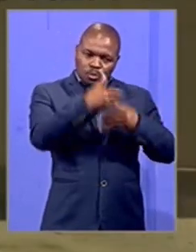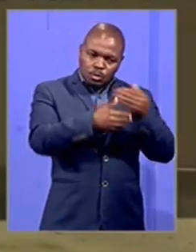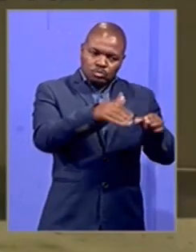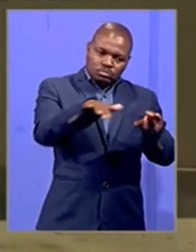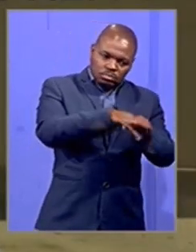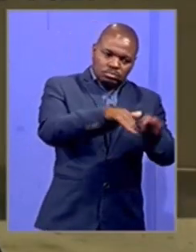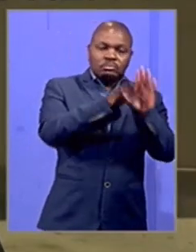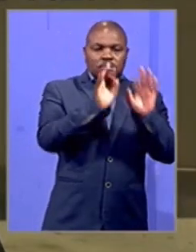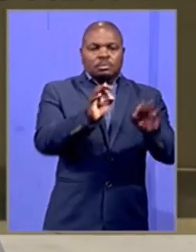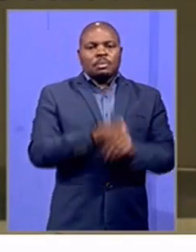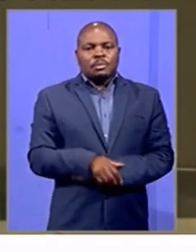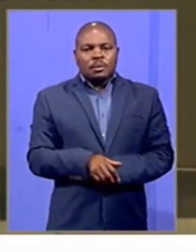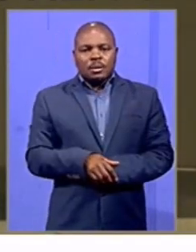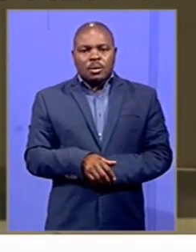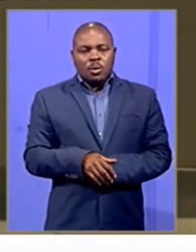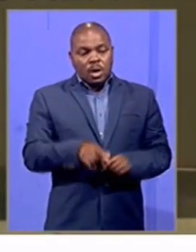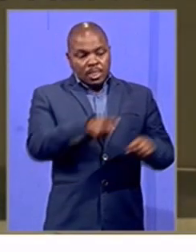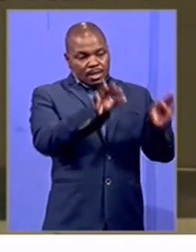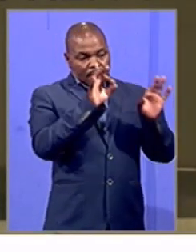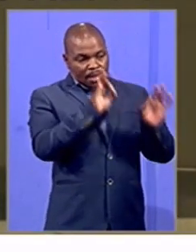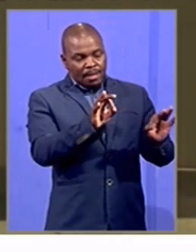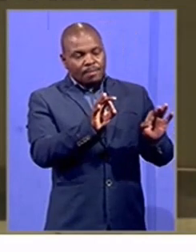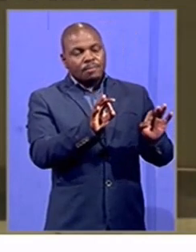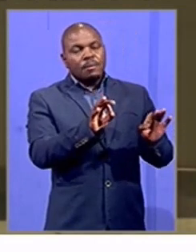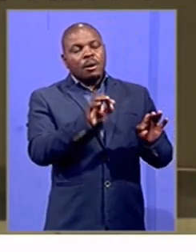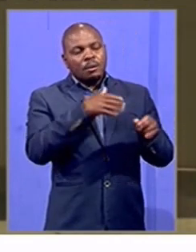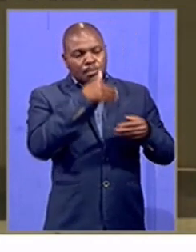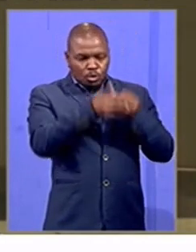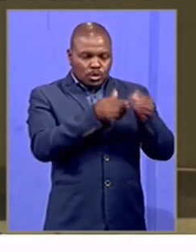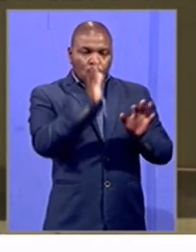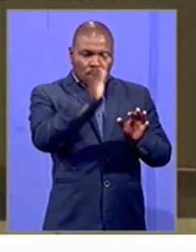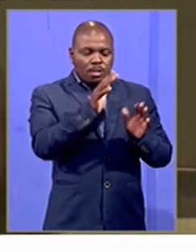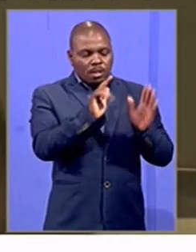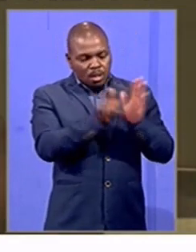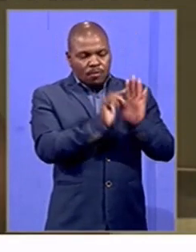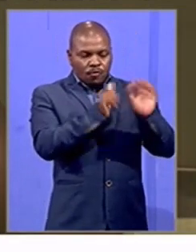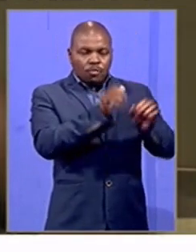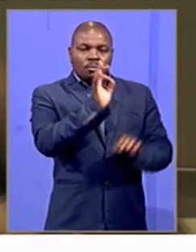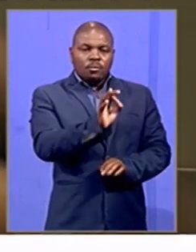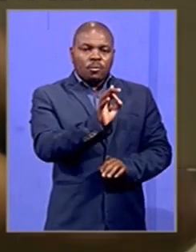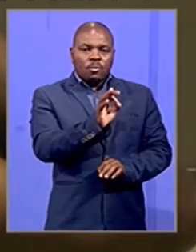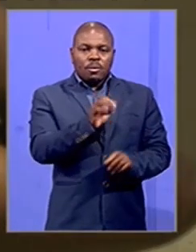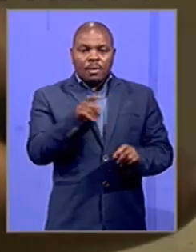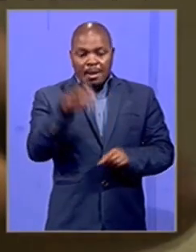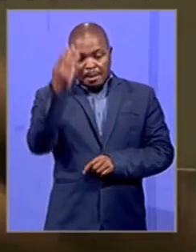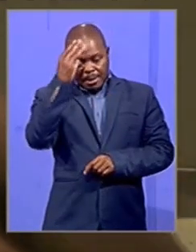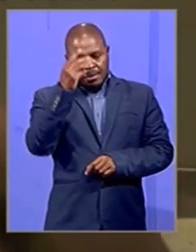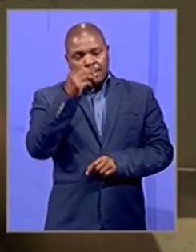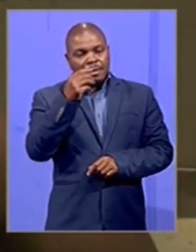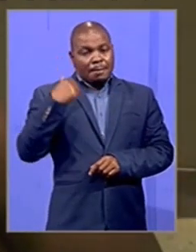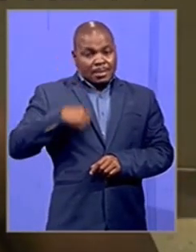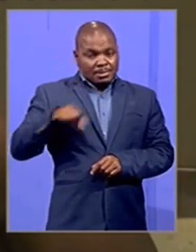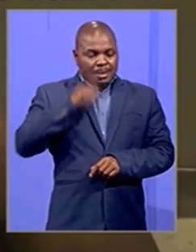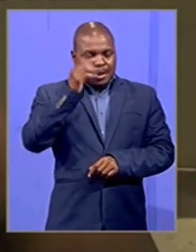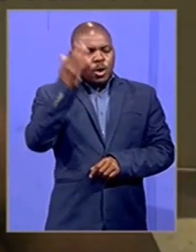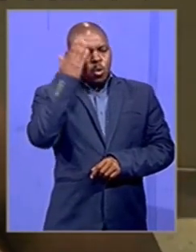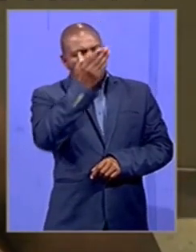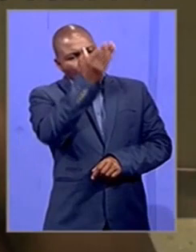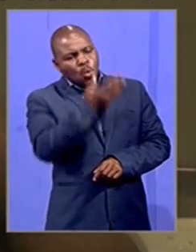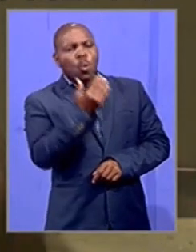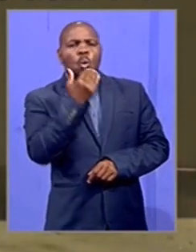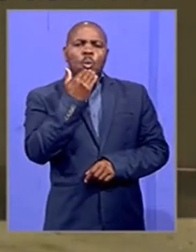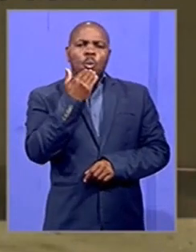leng teng ke gore re tle go ba formalize e nne baagi ba ba leng mo molaong ba masepala o ba itseng ba leng gore re tla